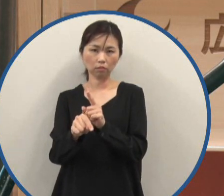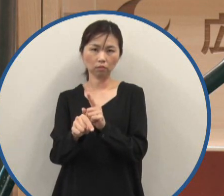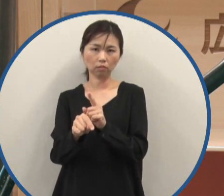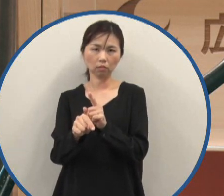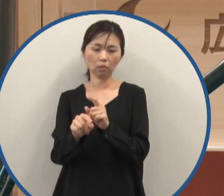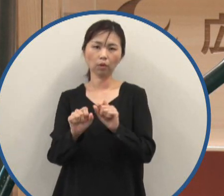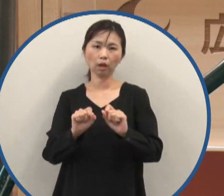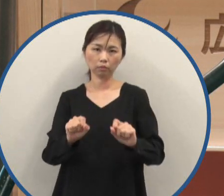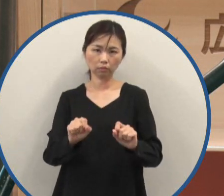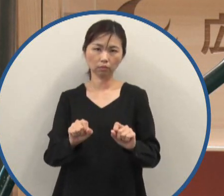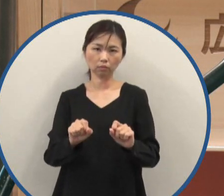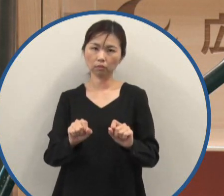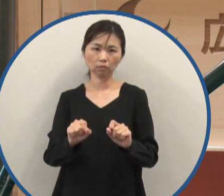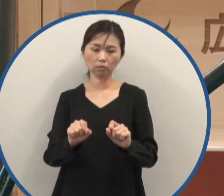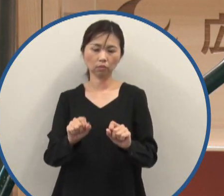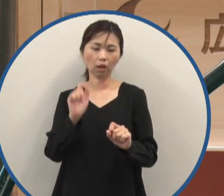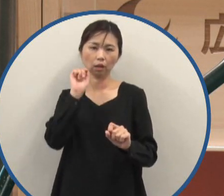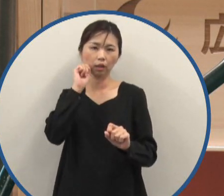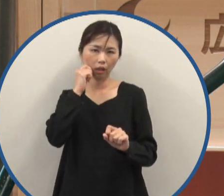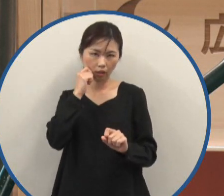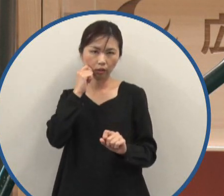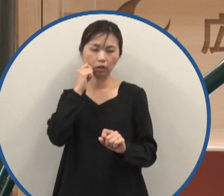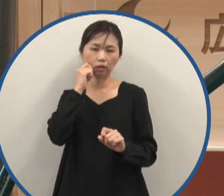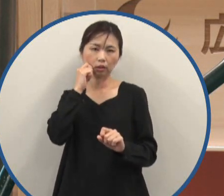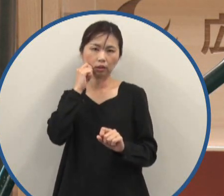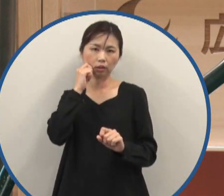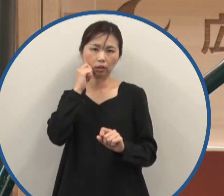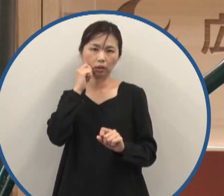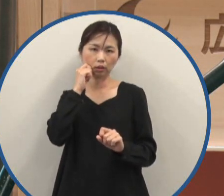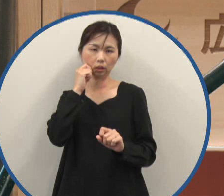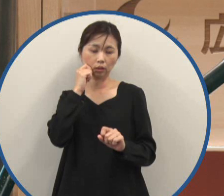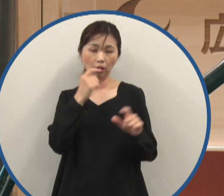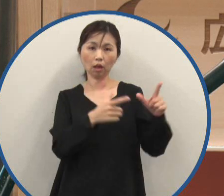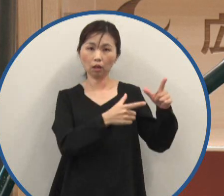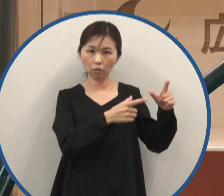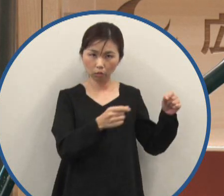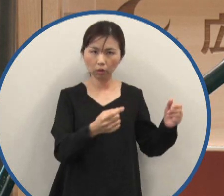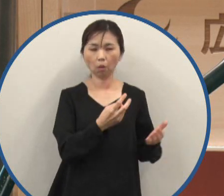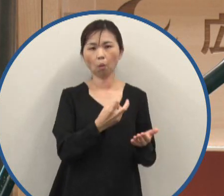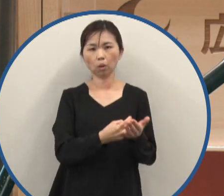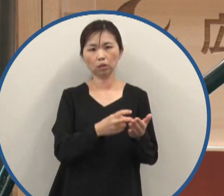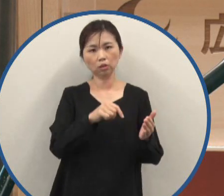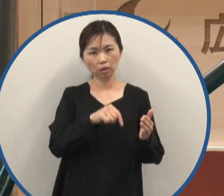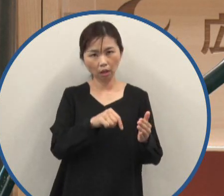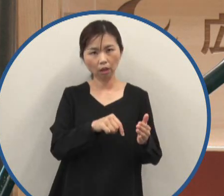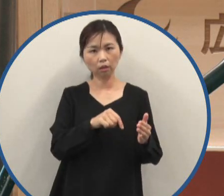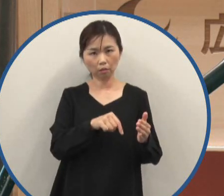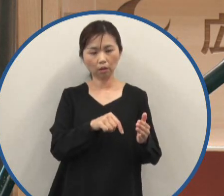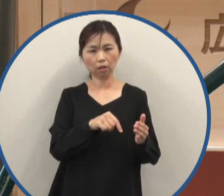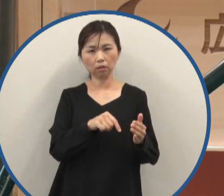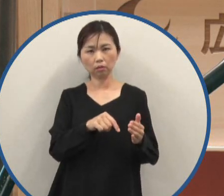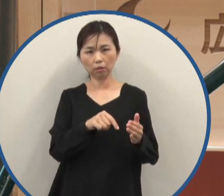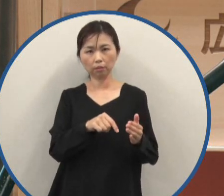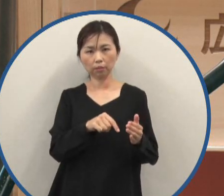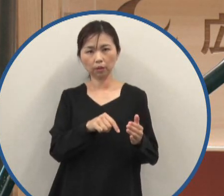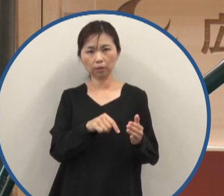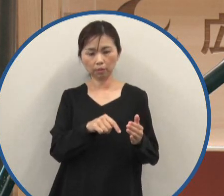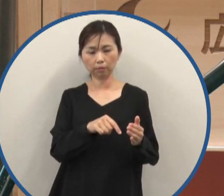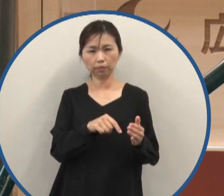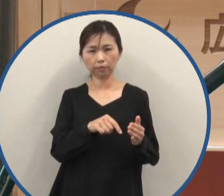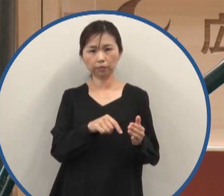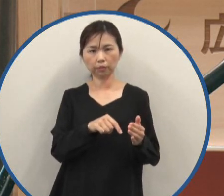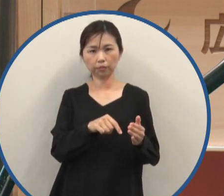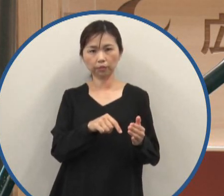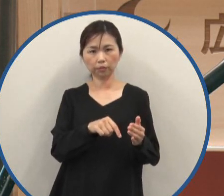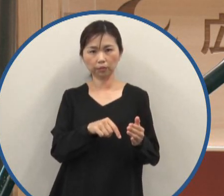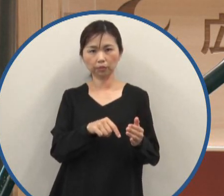取るということはできないというのが国の法律解釈でありますので、まずエリアは変化